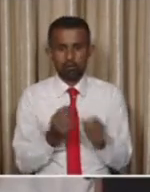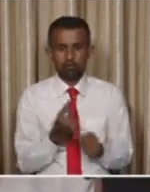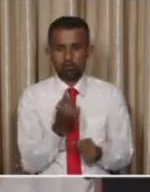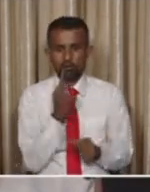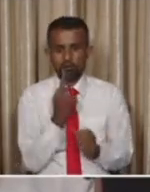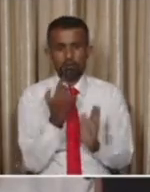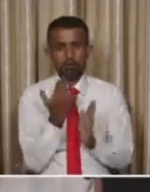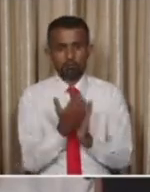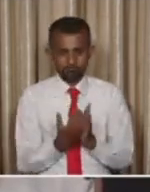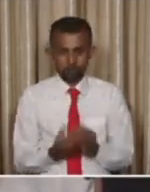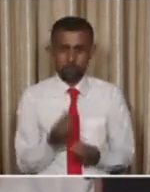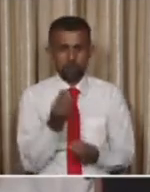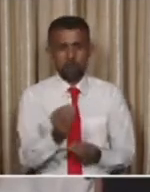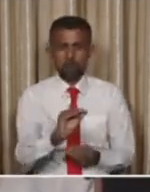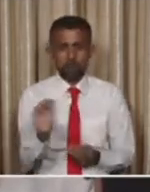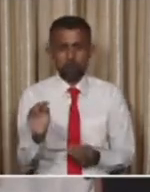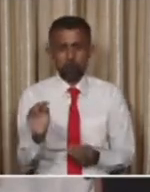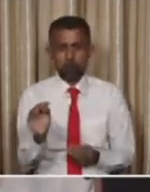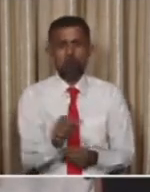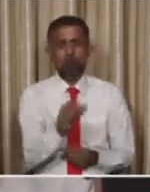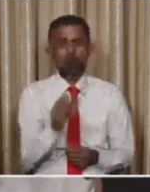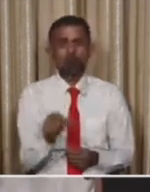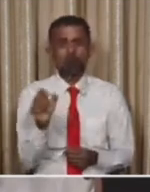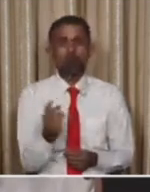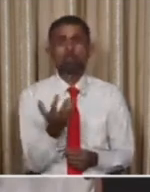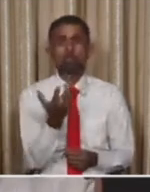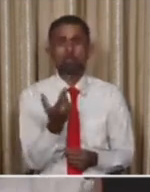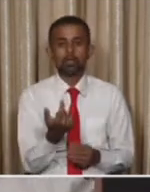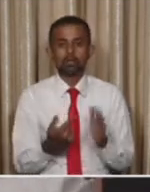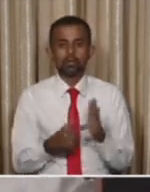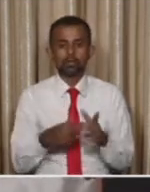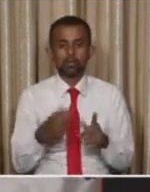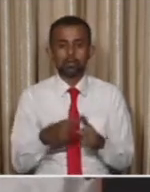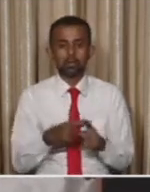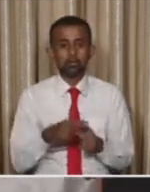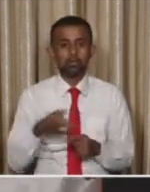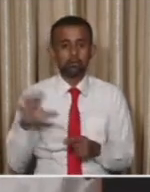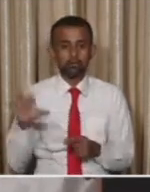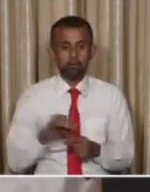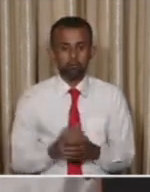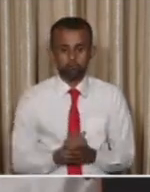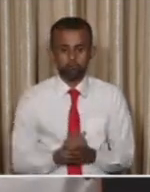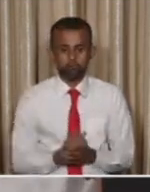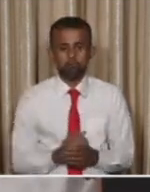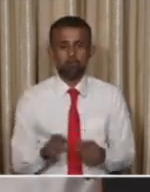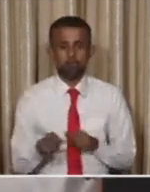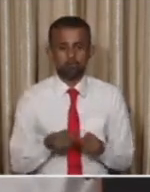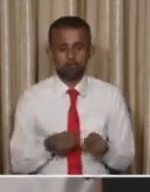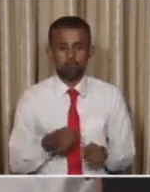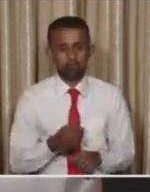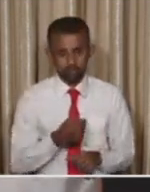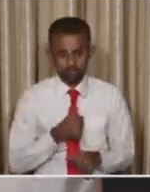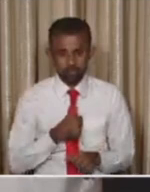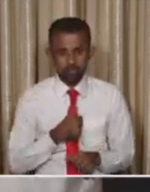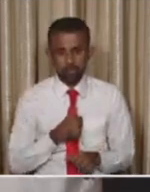කරුණාකර එතුමට ලබලා දෙන්නම් කී දෙනෙක්ටද මේ බදු එකතු කරන්න තියෙන්නේ කියලා. ඒ වගේ මම එකගයි මම හිතුවේ